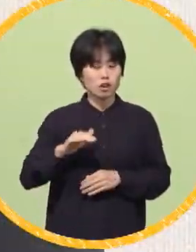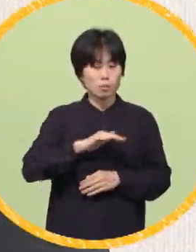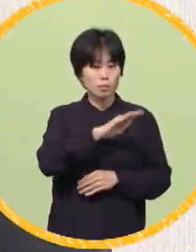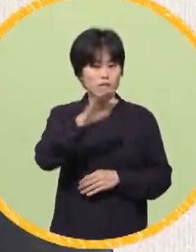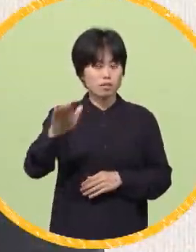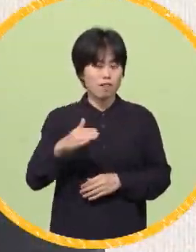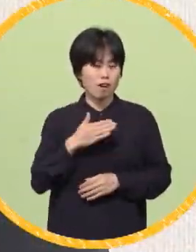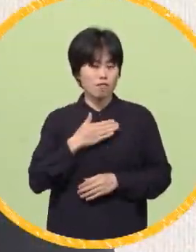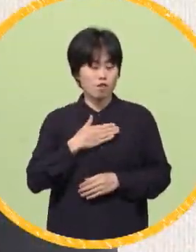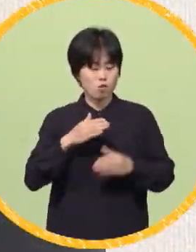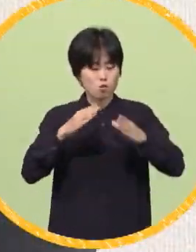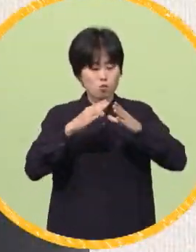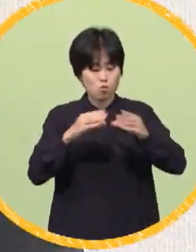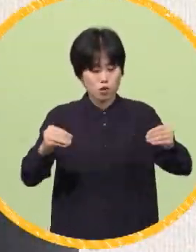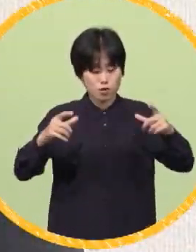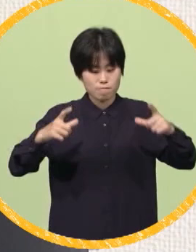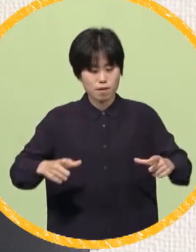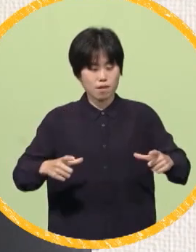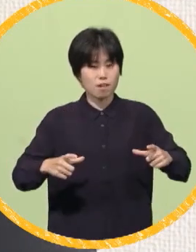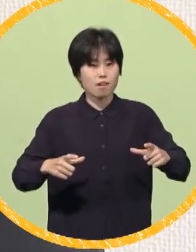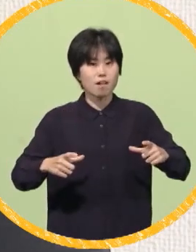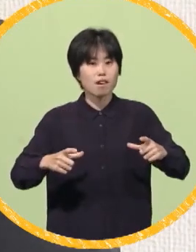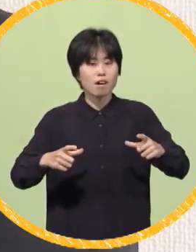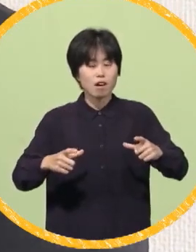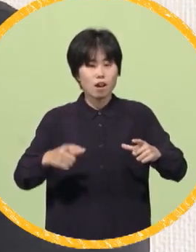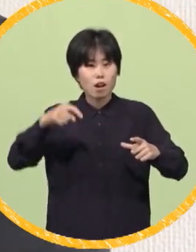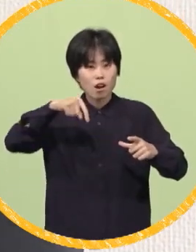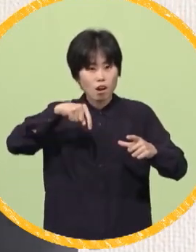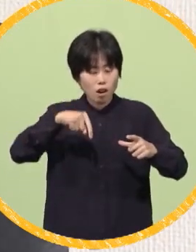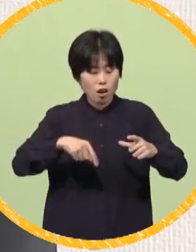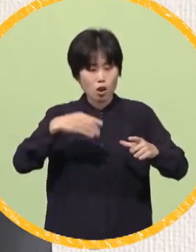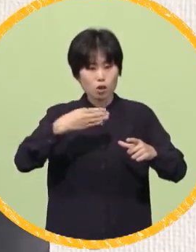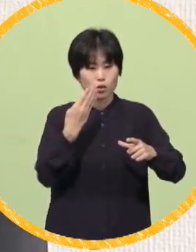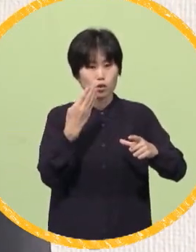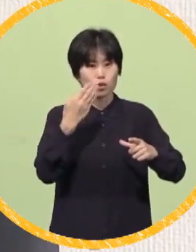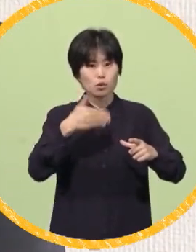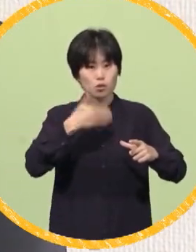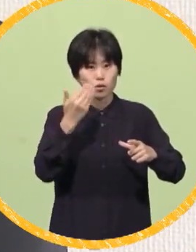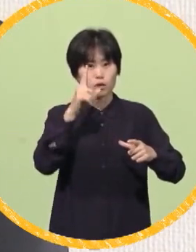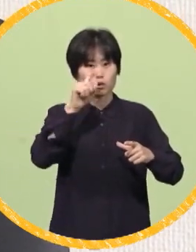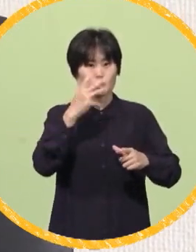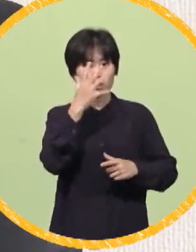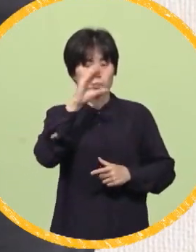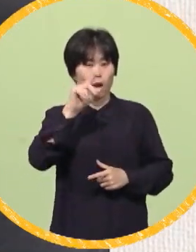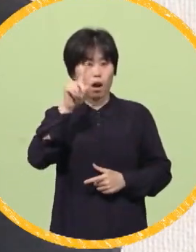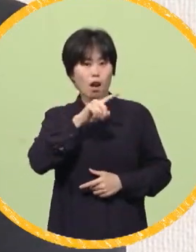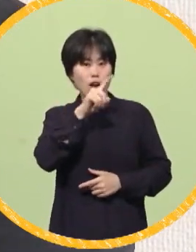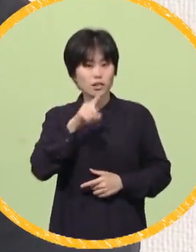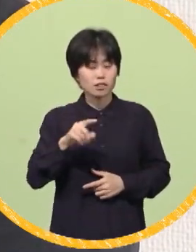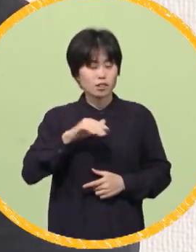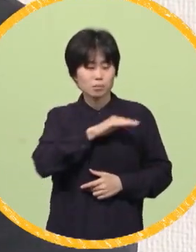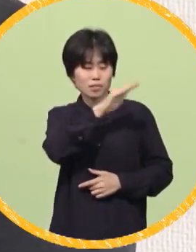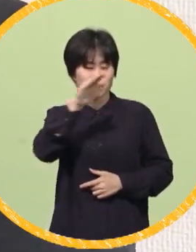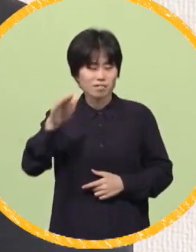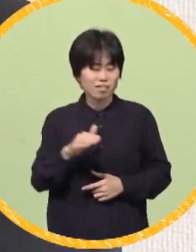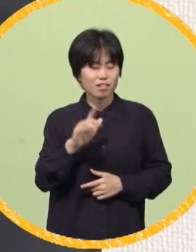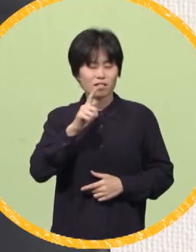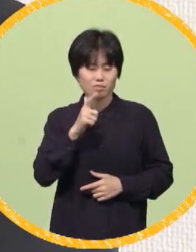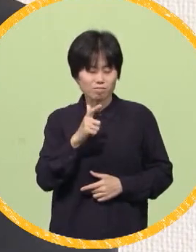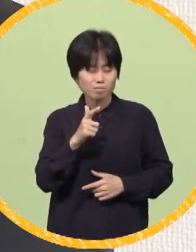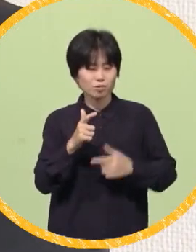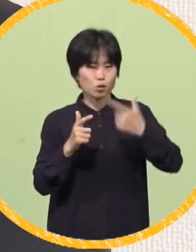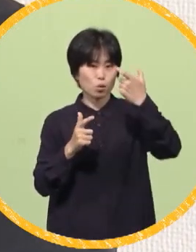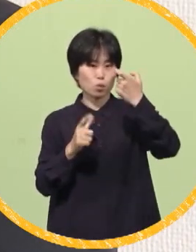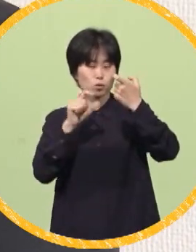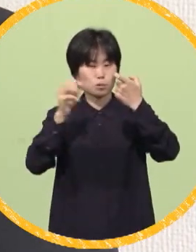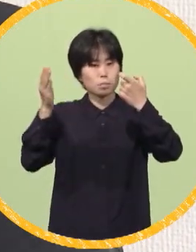知ってる国一つ分のサイズがありますよね、うん、でこの918万人が全員とは言いませんけども、まあ、その